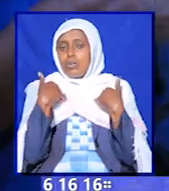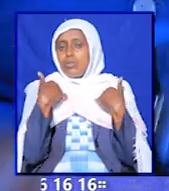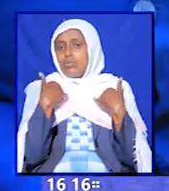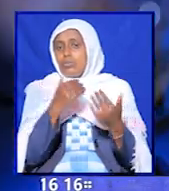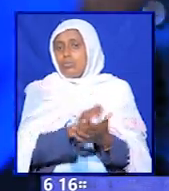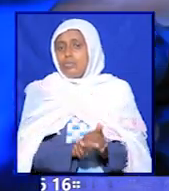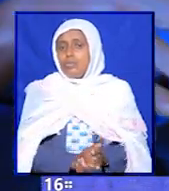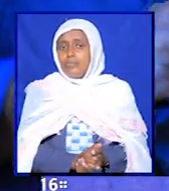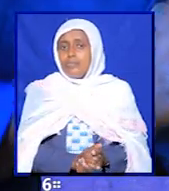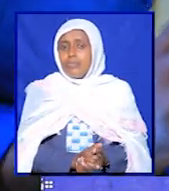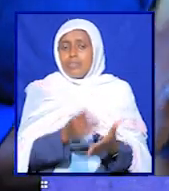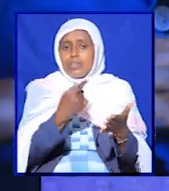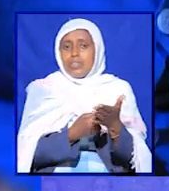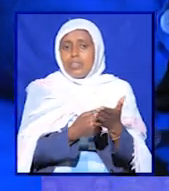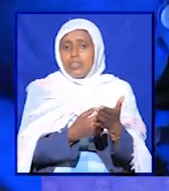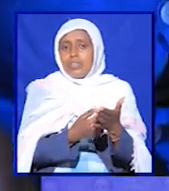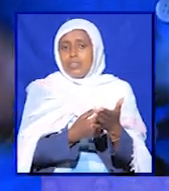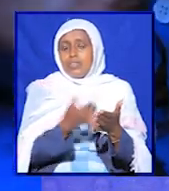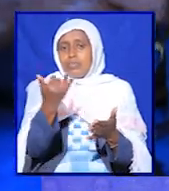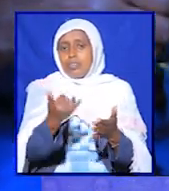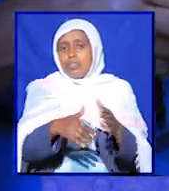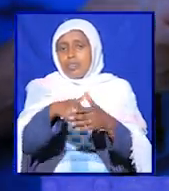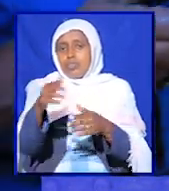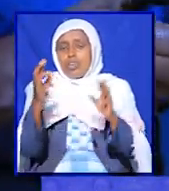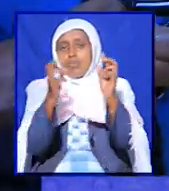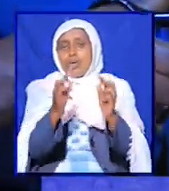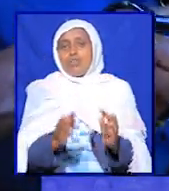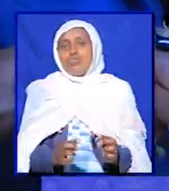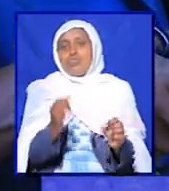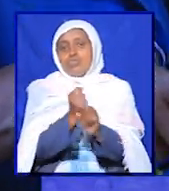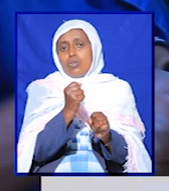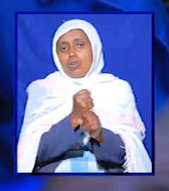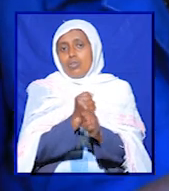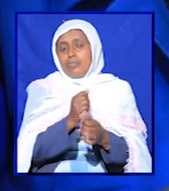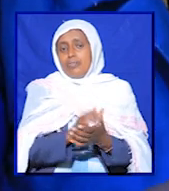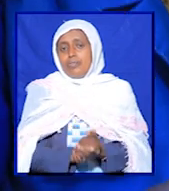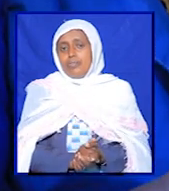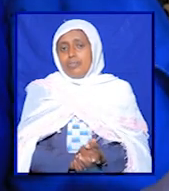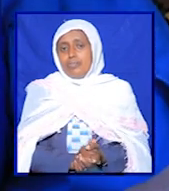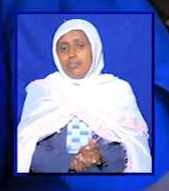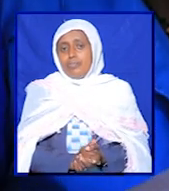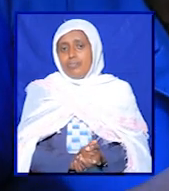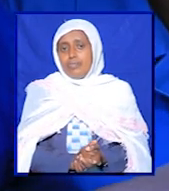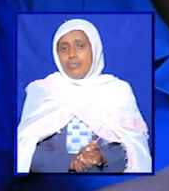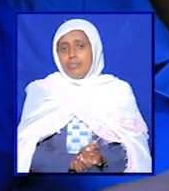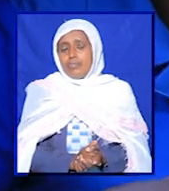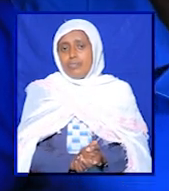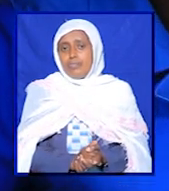ኳሊቲውን ባልጠበቀ እንደዚህ አውጥቼ አሁንም በቅርጹ እንድቻ ወጣታል። እንደዚህ በራሱ ማለት ነው።